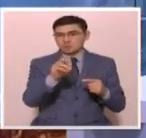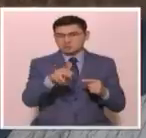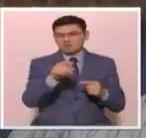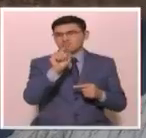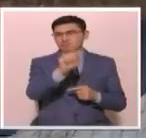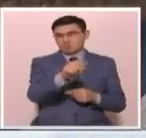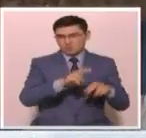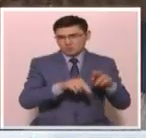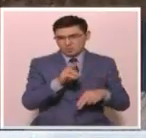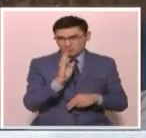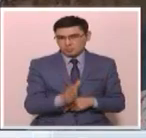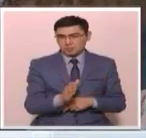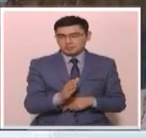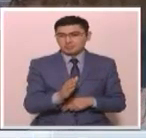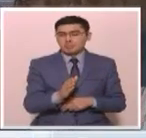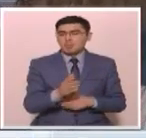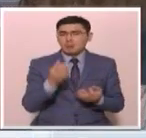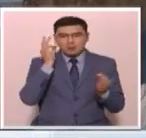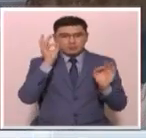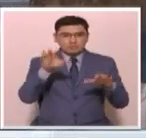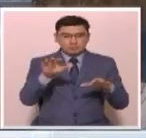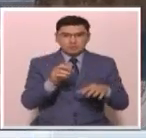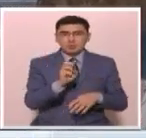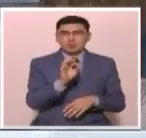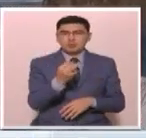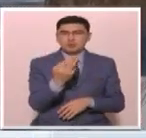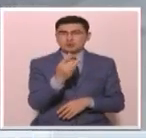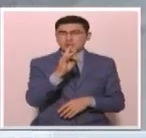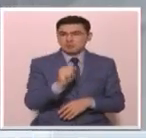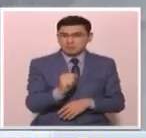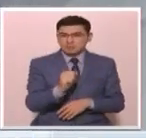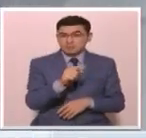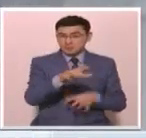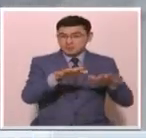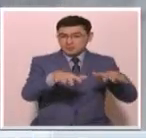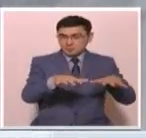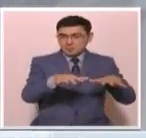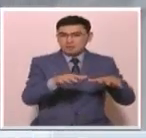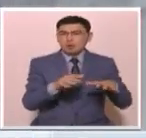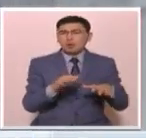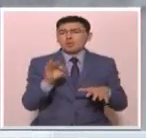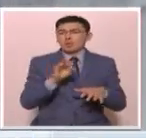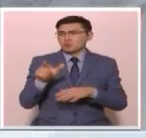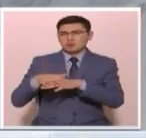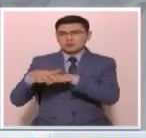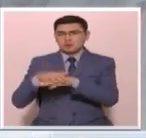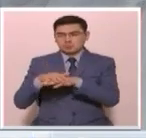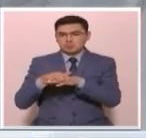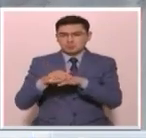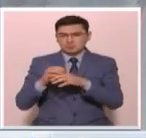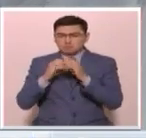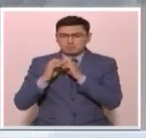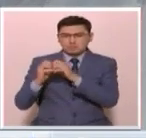орналасады. Естеріңізге сала кетсек, Божыра табиғи қорығы аумағына визит орталығын салу қоғамда қызу талқыға